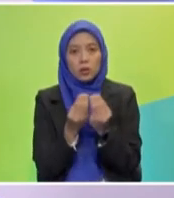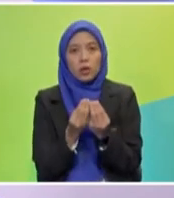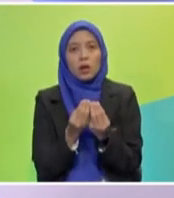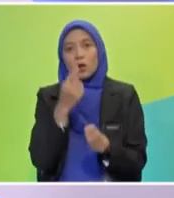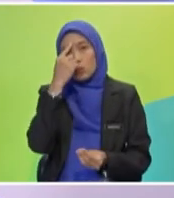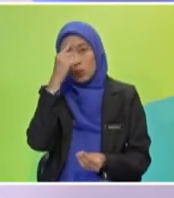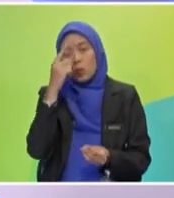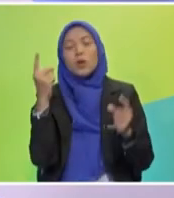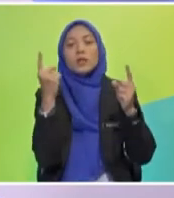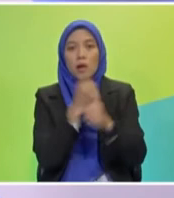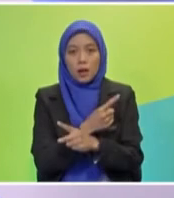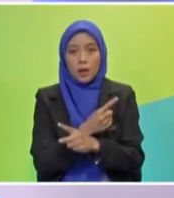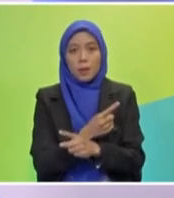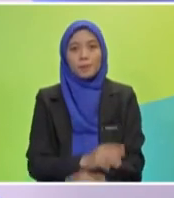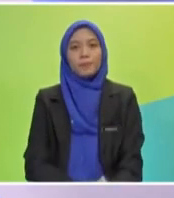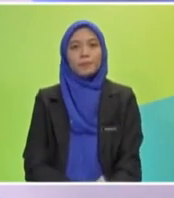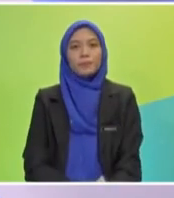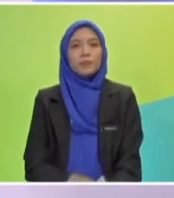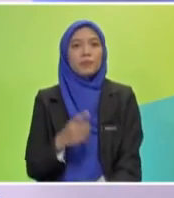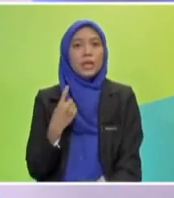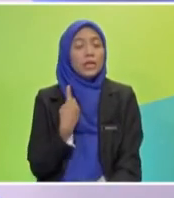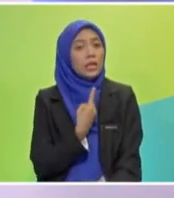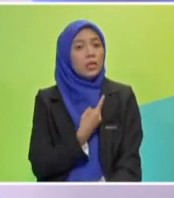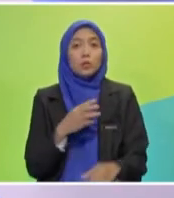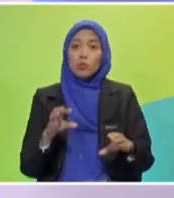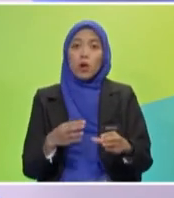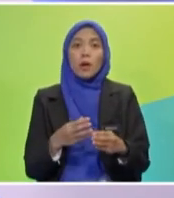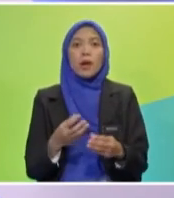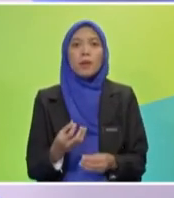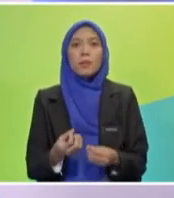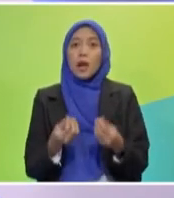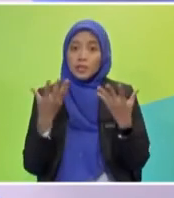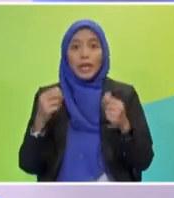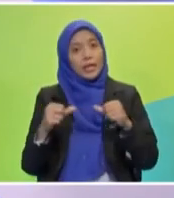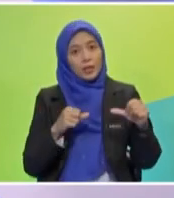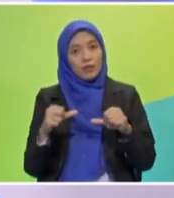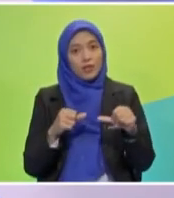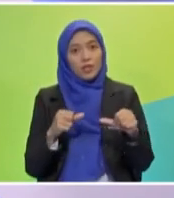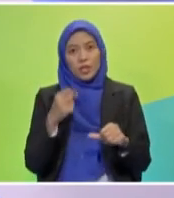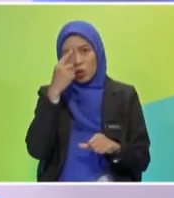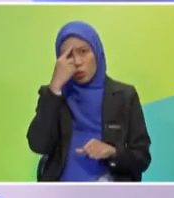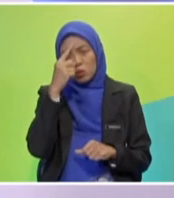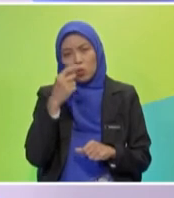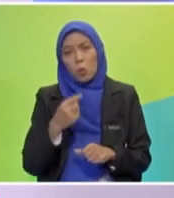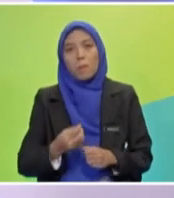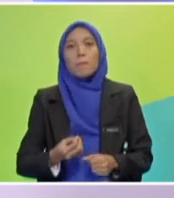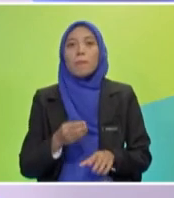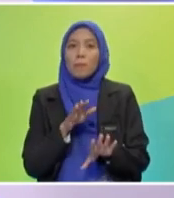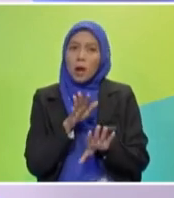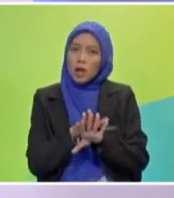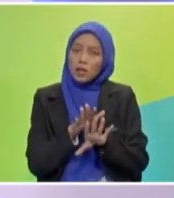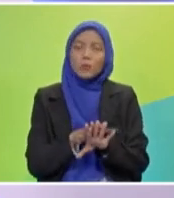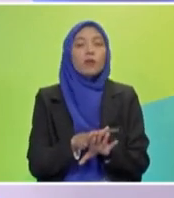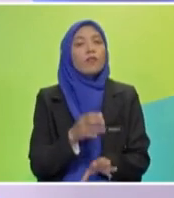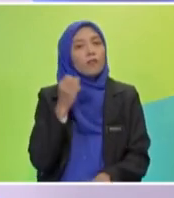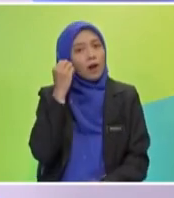itu sendiri. Dan kita juga dah buat beberapa aktiviti hari ini untuk kita lebih mengukuhkan kefahaman kita berkenaan